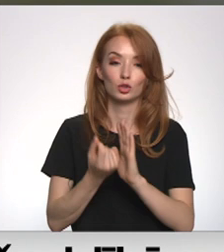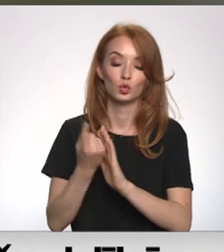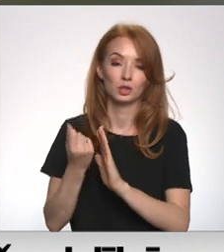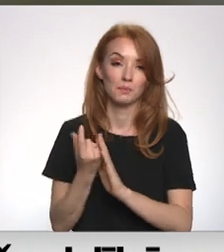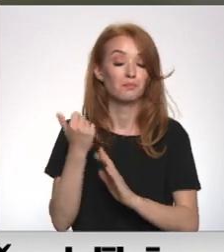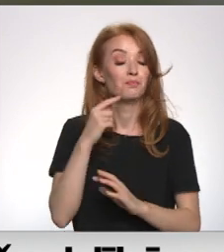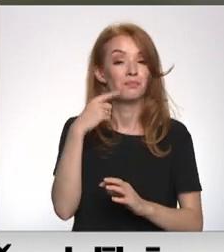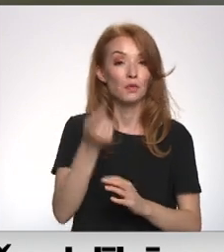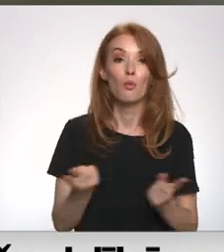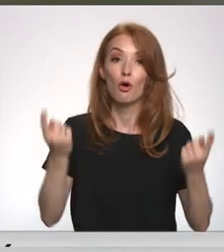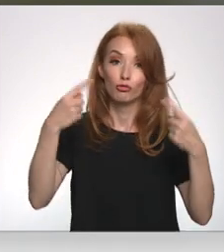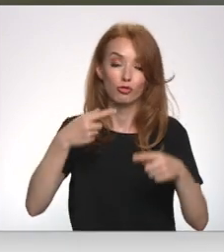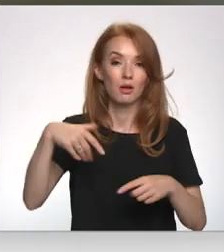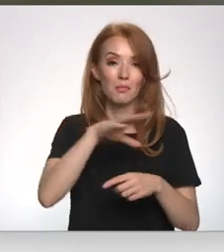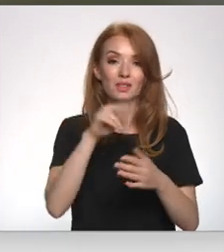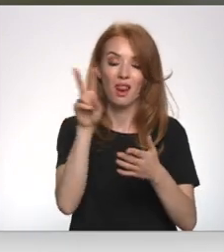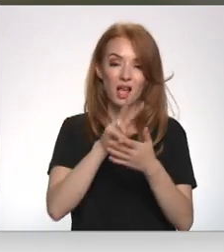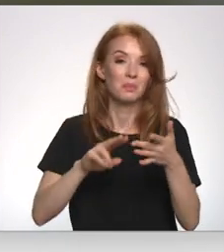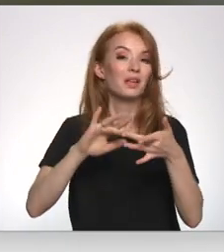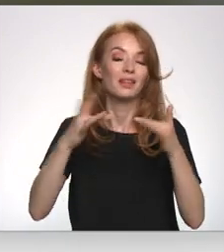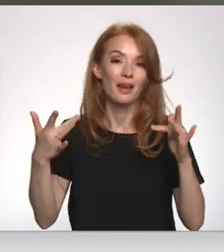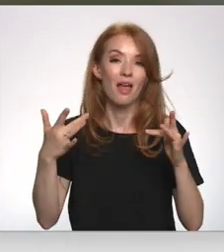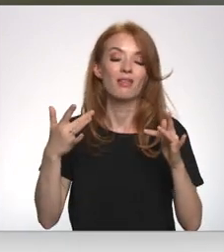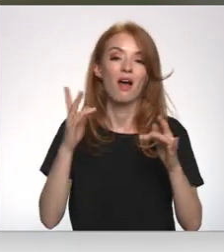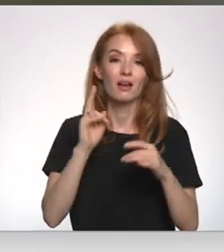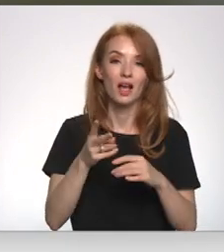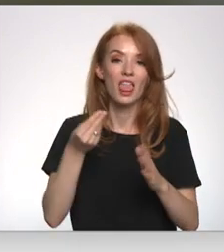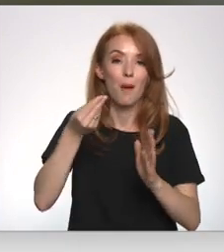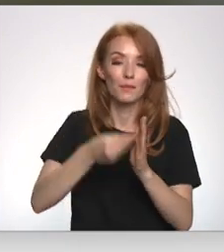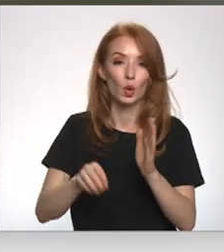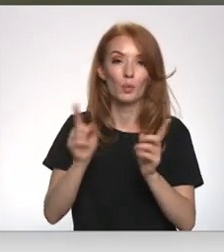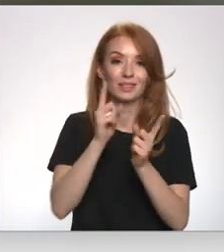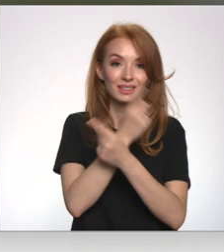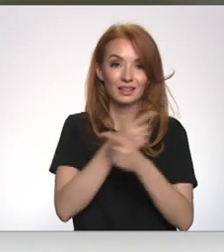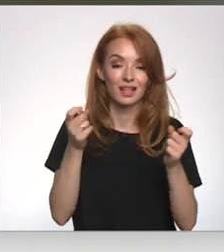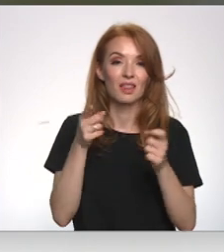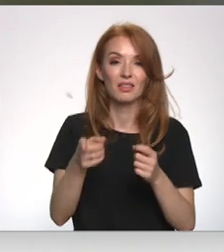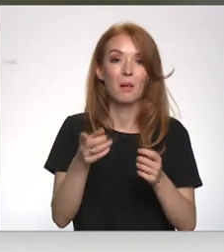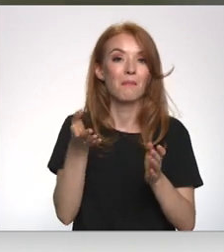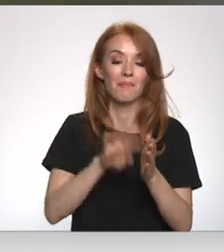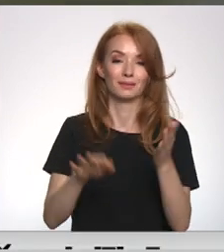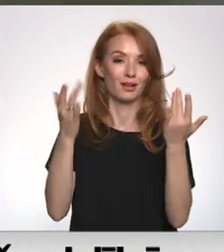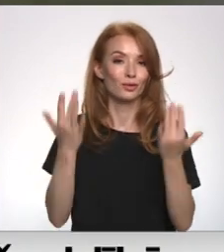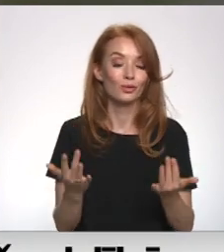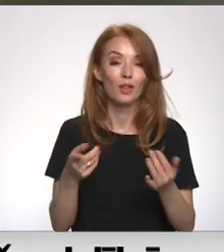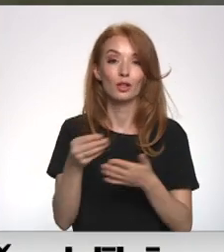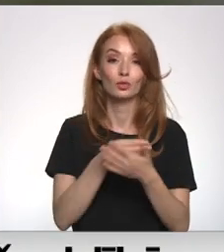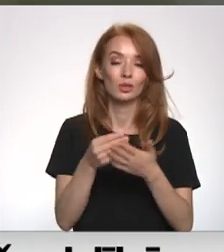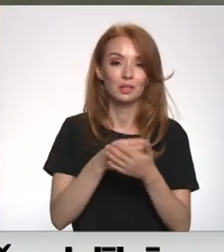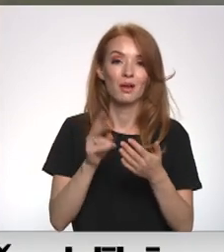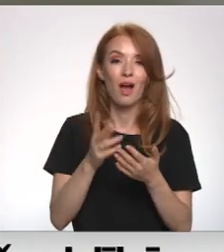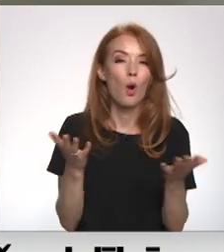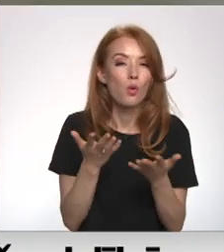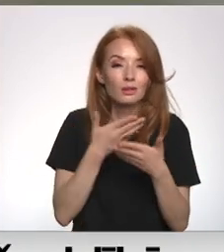mēs lasām plašsaziņas līdzekļos ziņas, ka iepirkumi tiek izsludināti, tie beidzās bez rezultāta, un tas nozīmē to, ka kaut